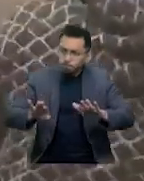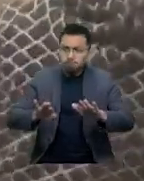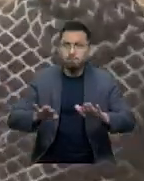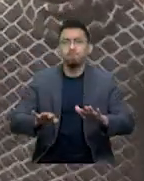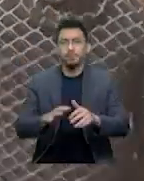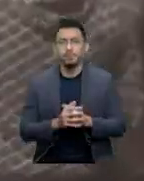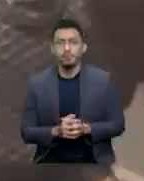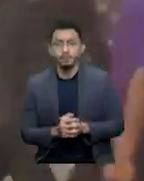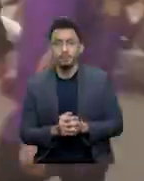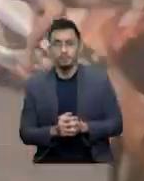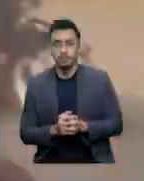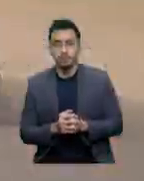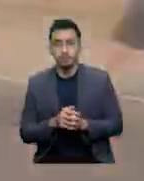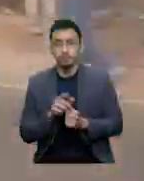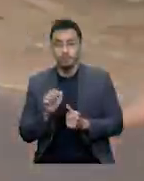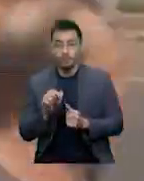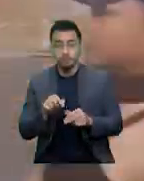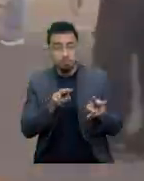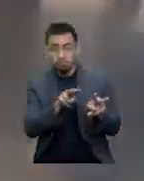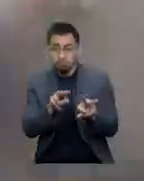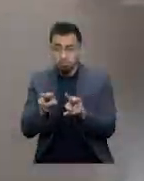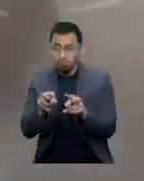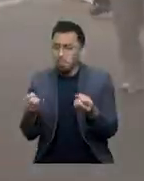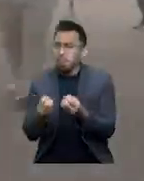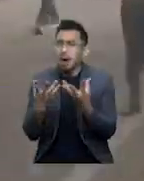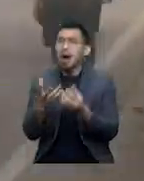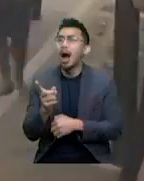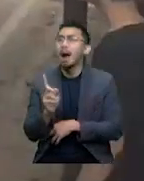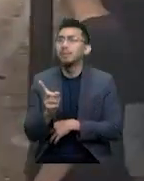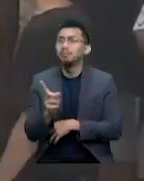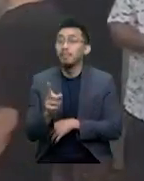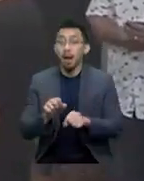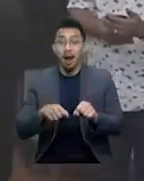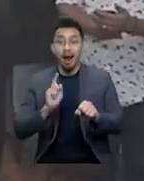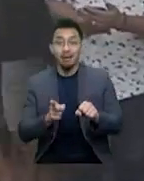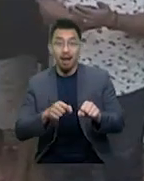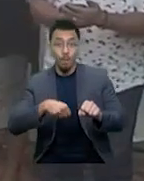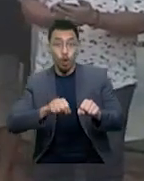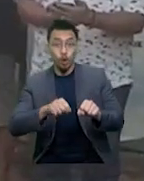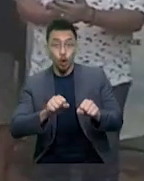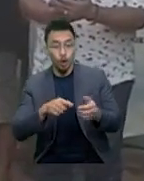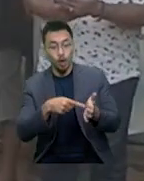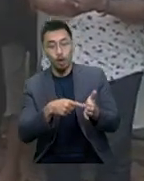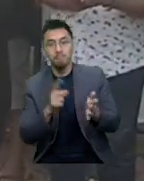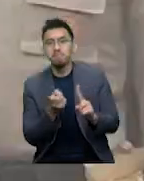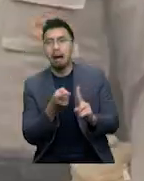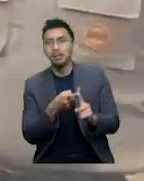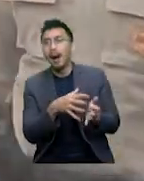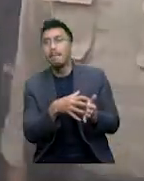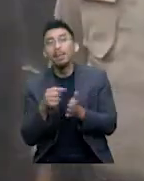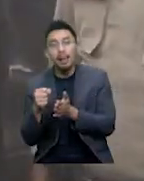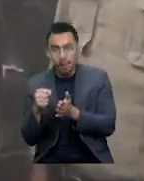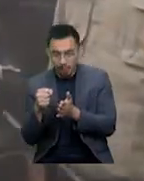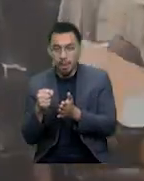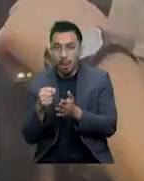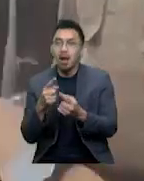Dari pemeriksaan, bentrokan diduga dipicu akibat aksi penarikan motor yang dilakukan secara paksa hingga terjadi kesalahpahaman. Usai